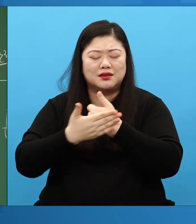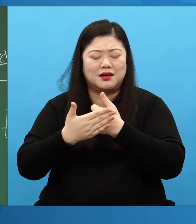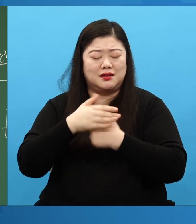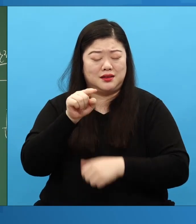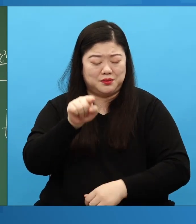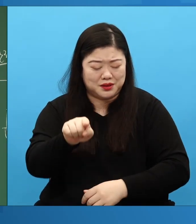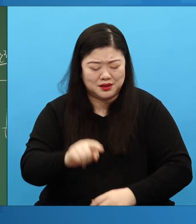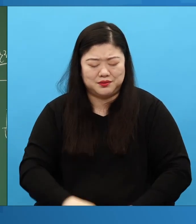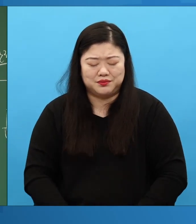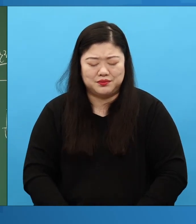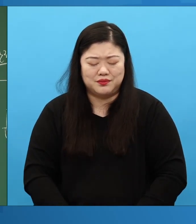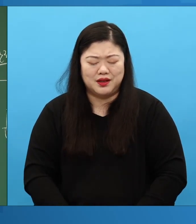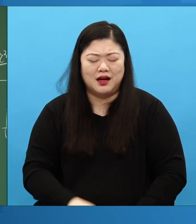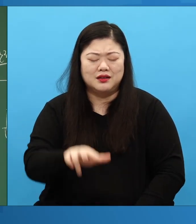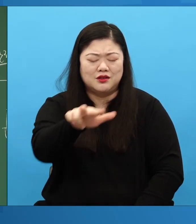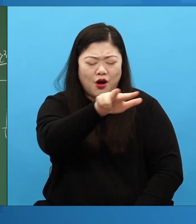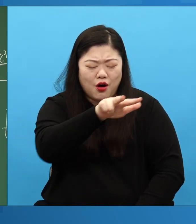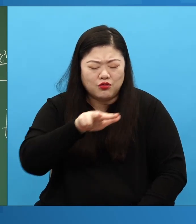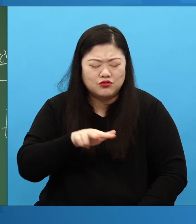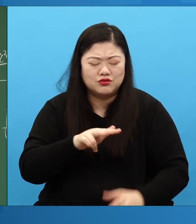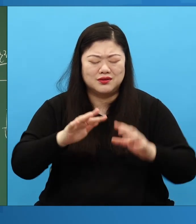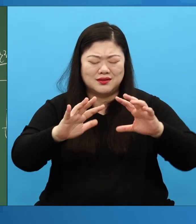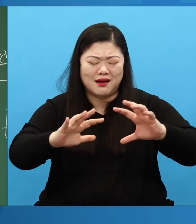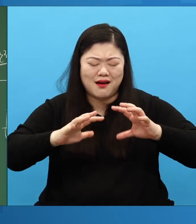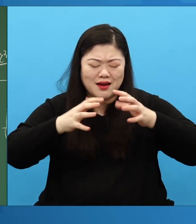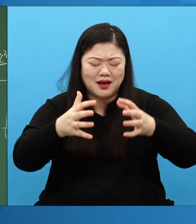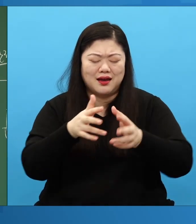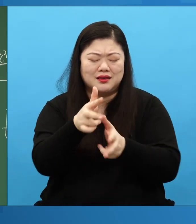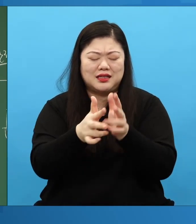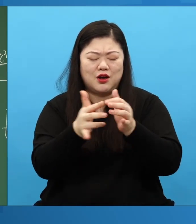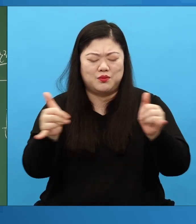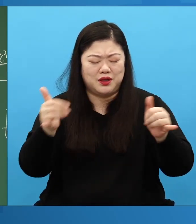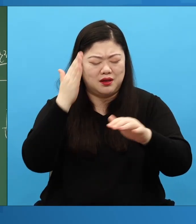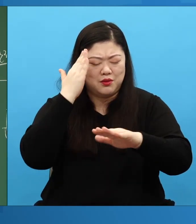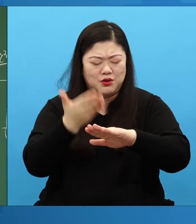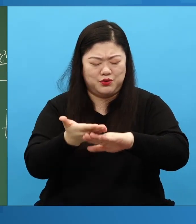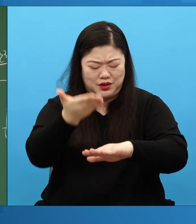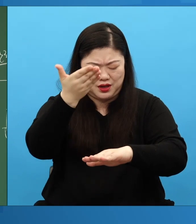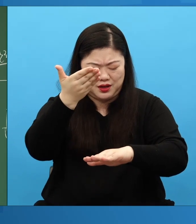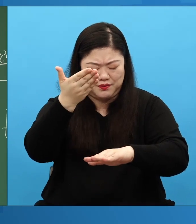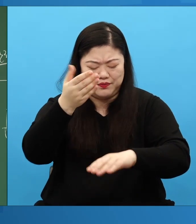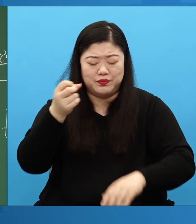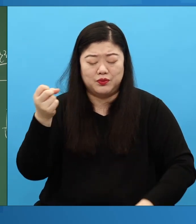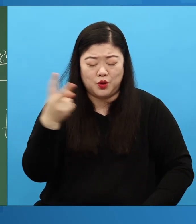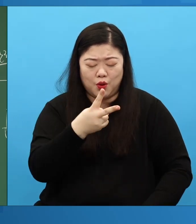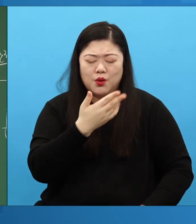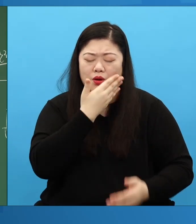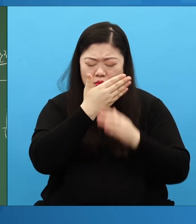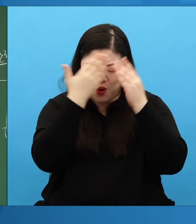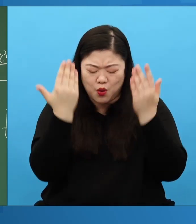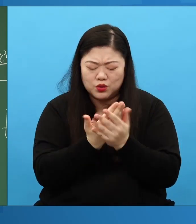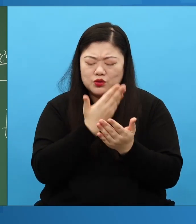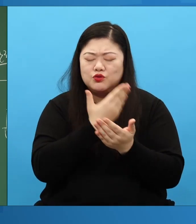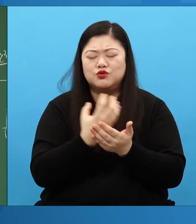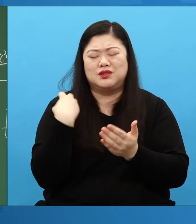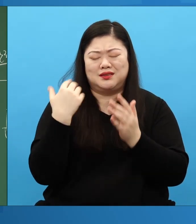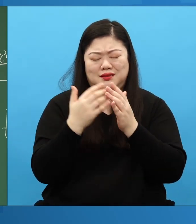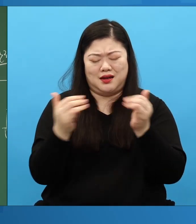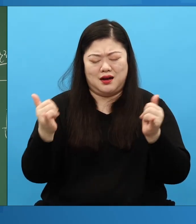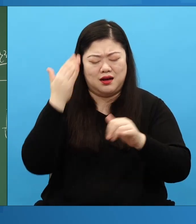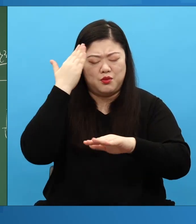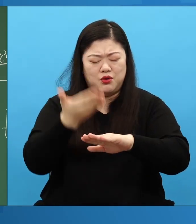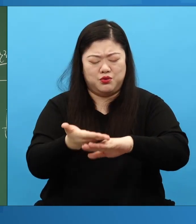전국 세계에 있는 산업인들을 위해 upon the heads of all the business people throughout the world, 모든 중직자들 위에 upon the heads of all the church